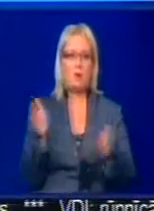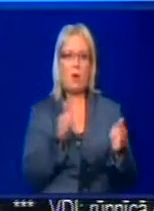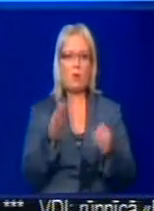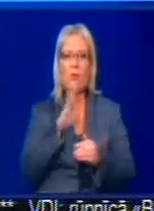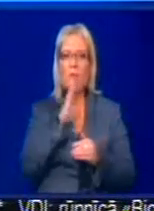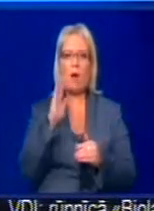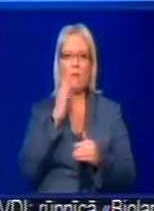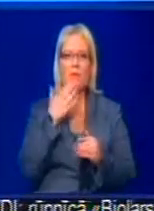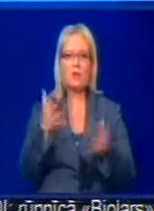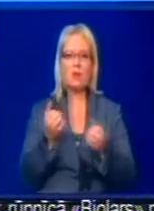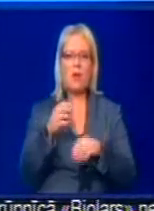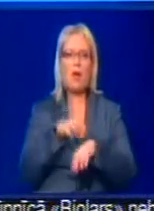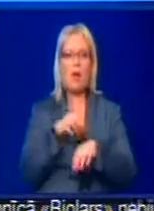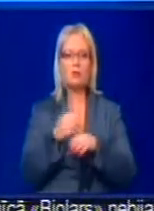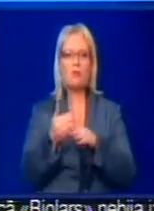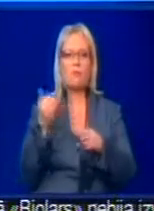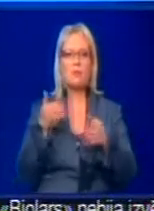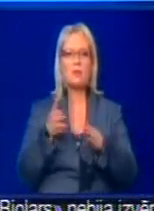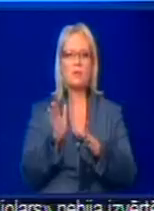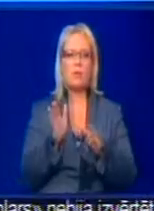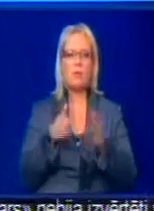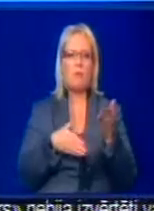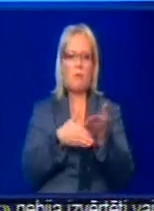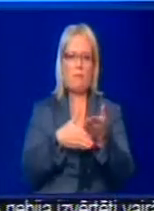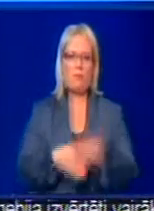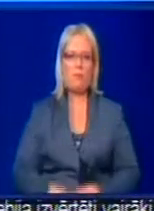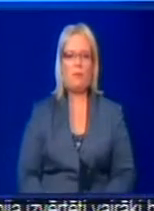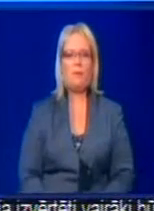kur māmiņas nav saņēmušas mediķu pirmsdzemdību aprūpi.